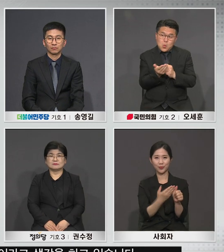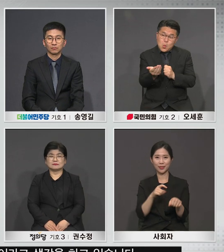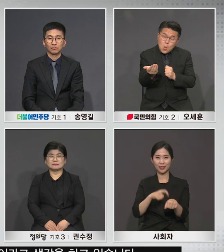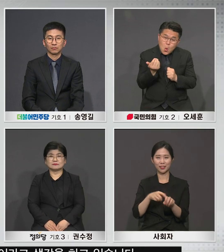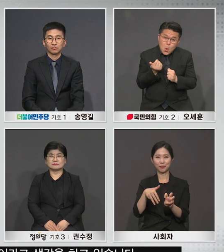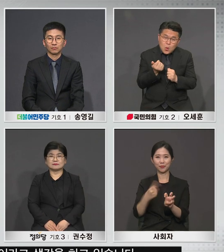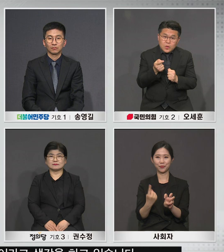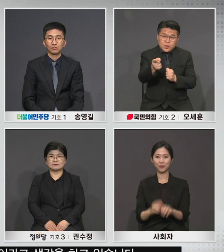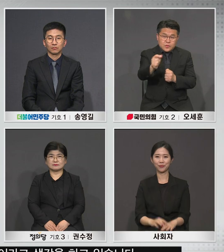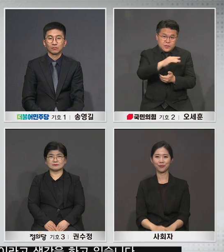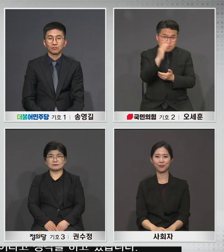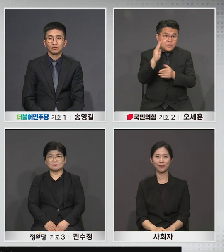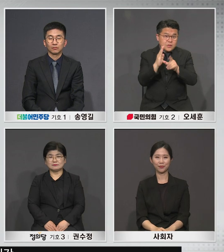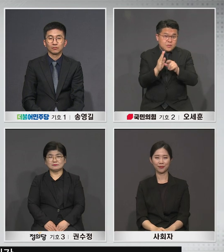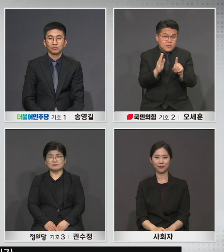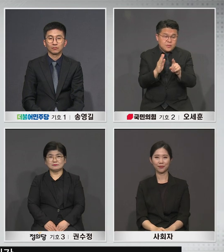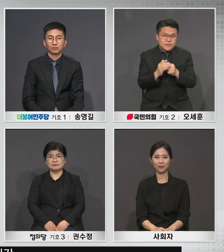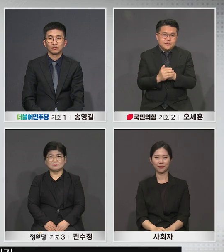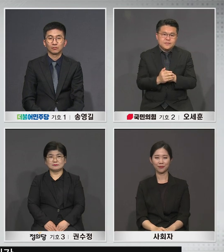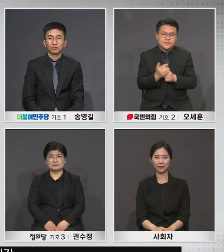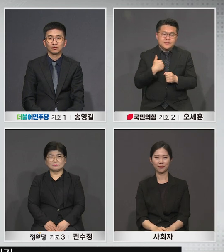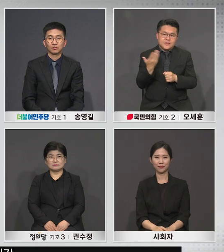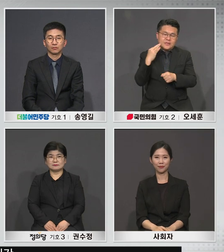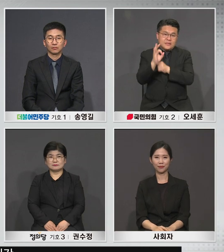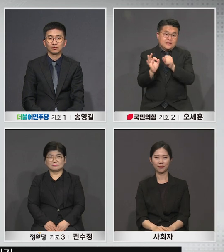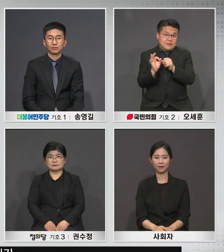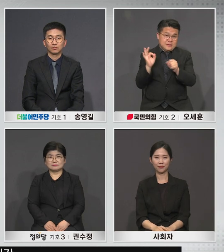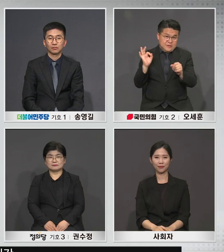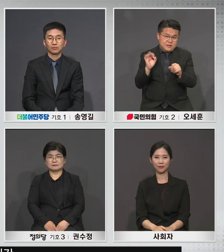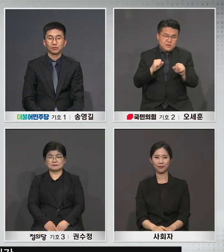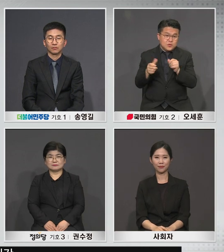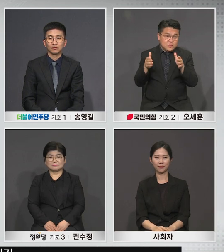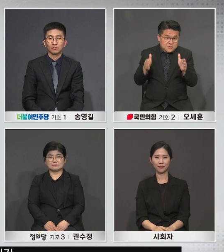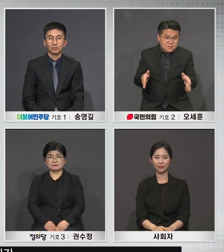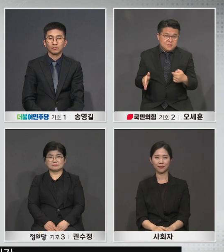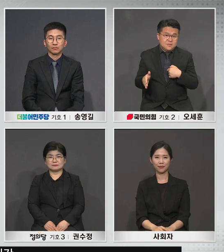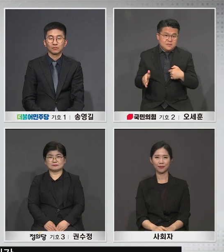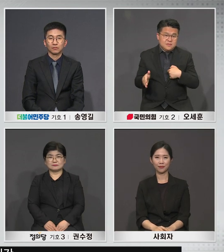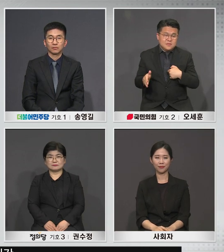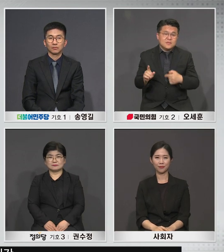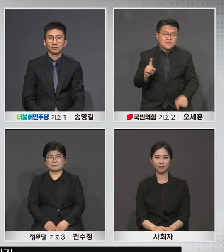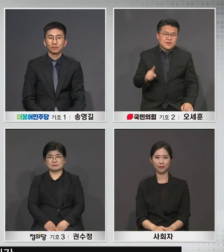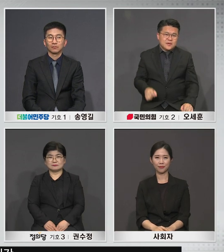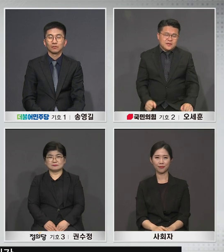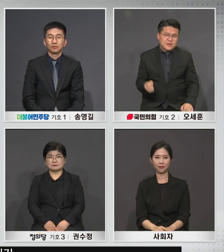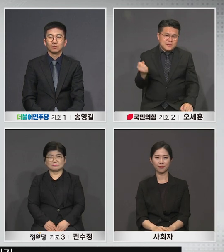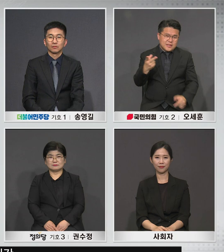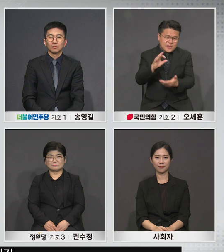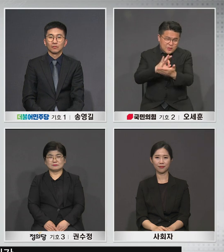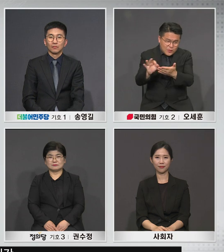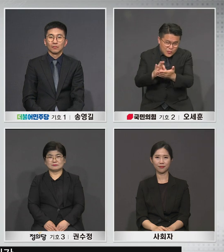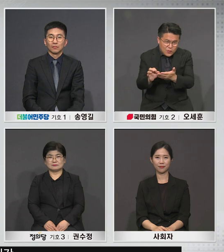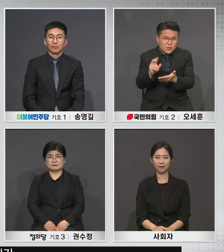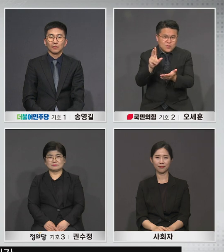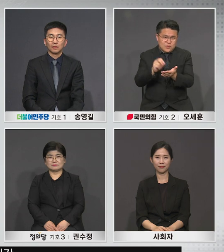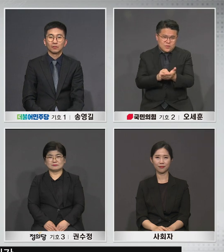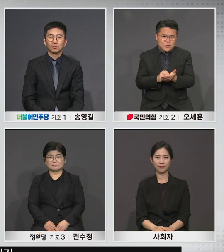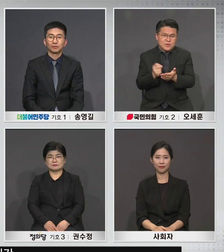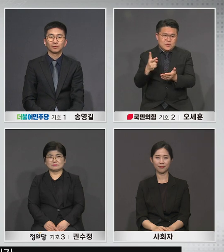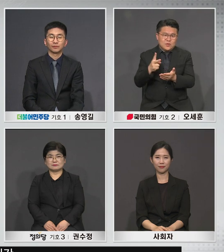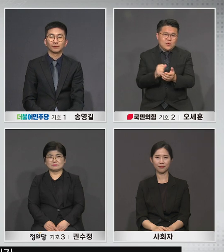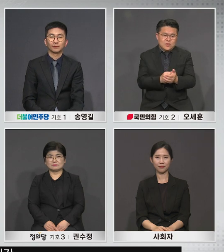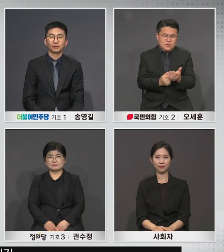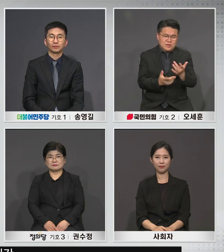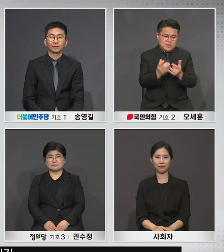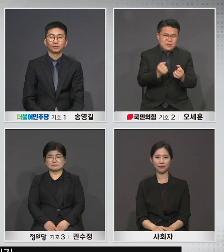말씀하실 때 제 지난 10년 전의 임기 동안 자원 재활용이나 또 소각이 잘 안